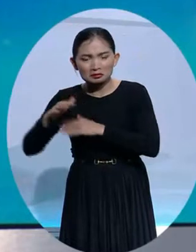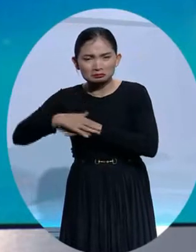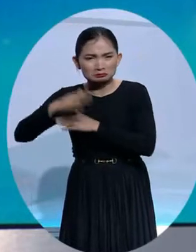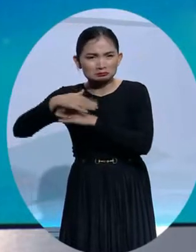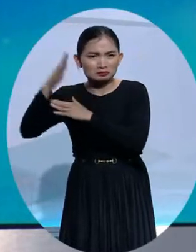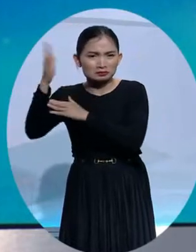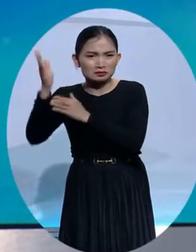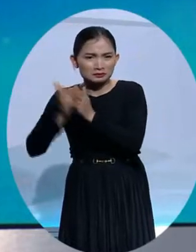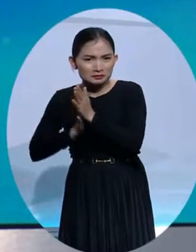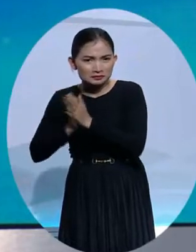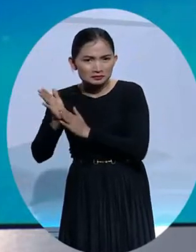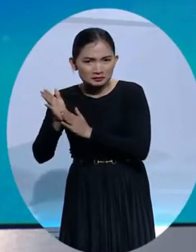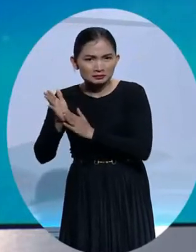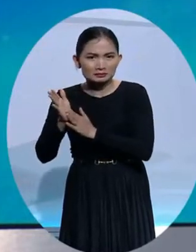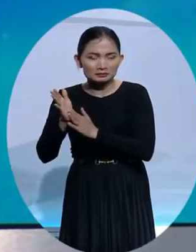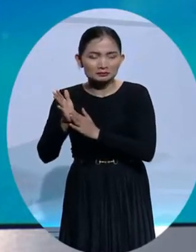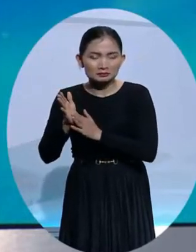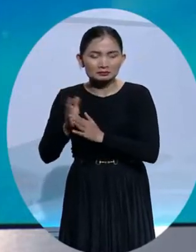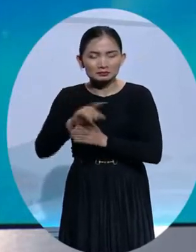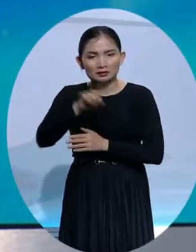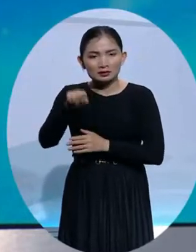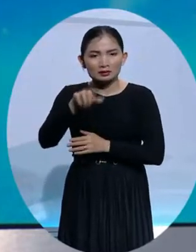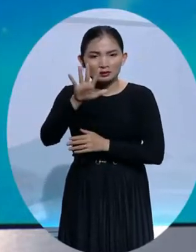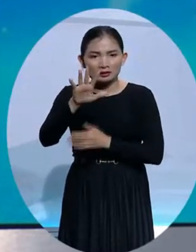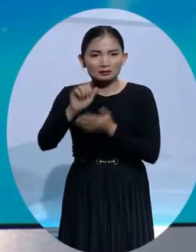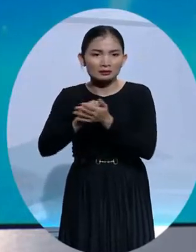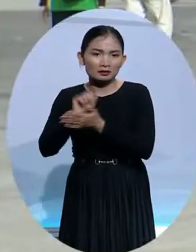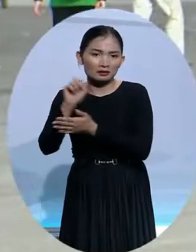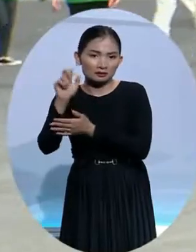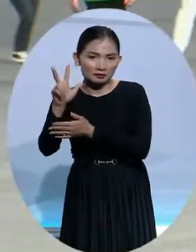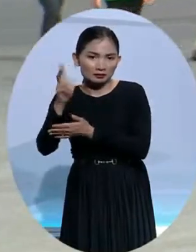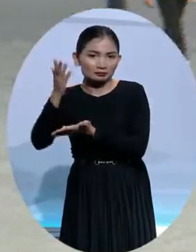thu phí tự động không dừng đến ngày 5 tháng 8.